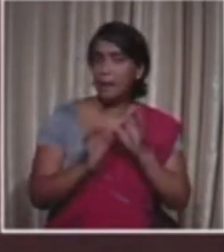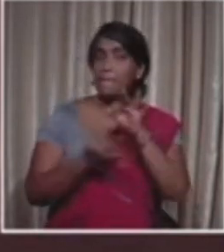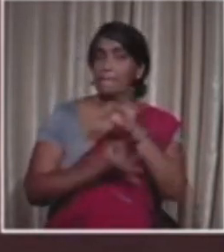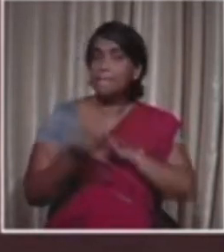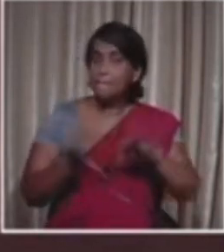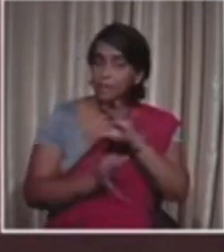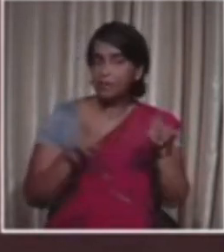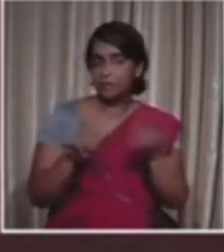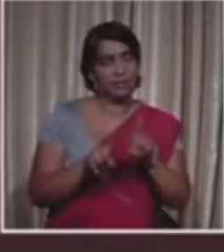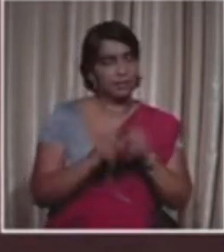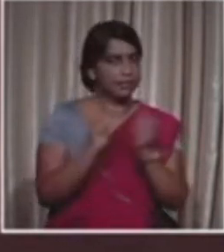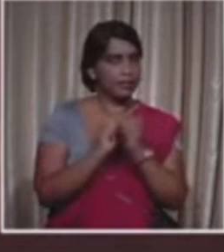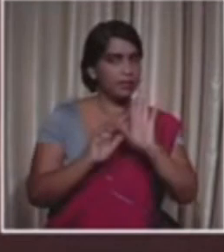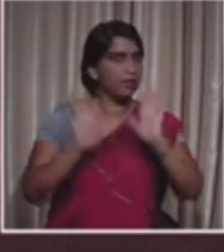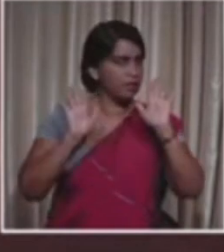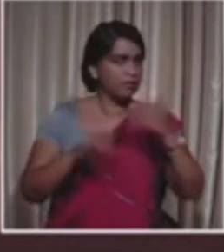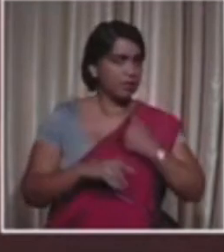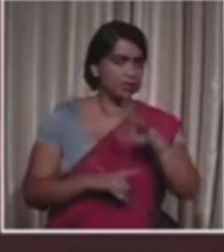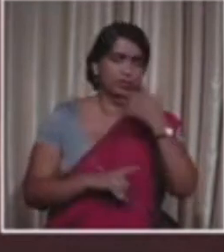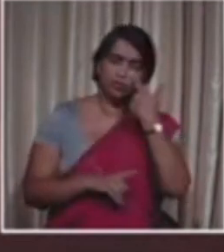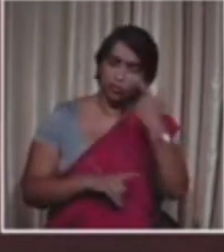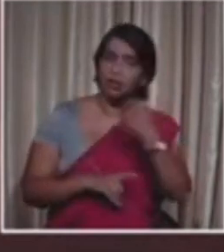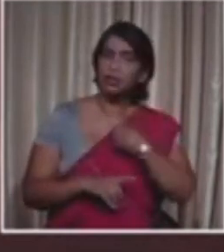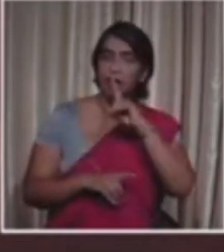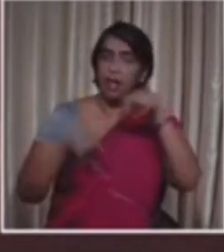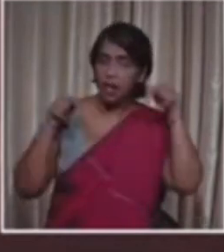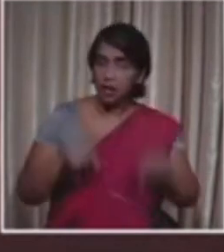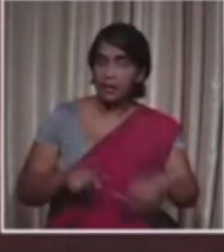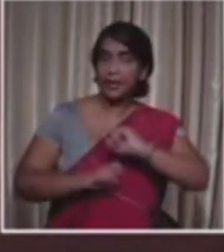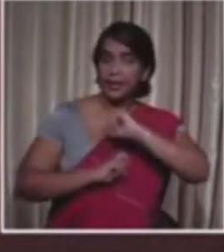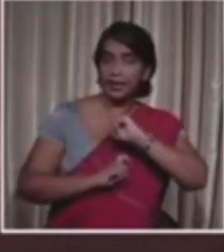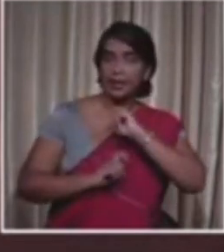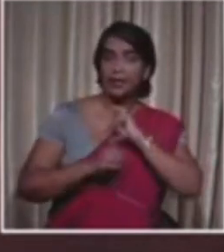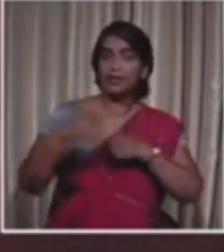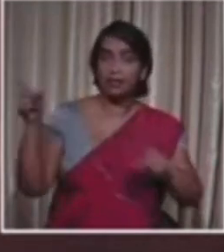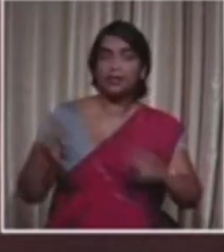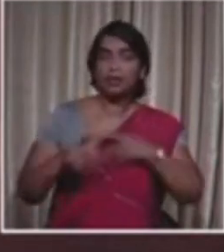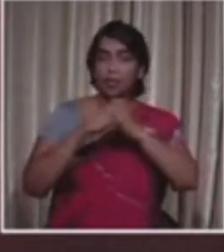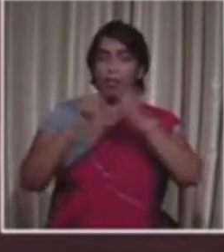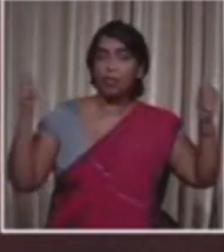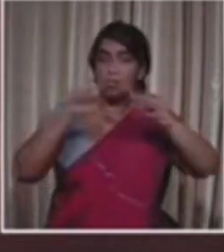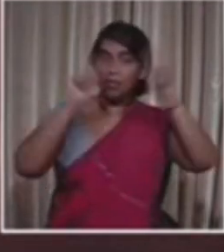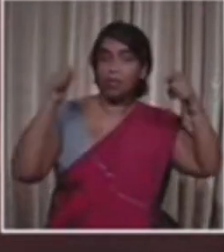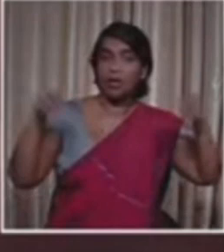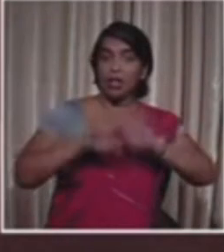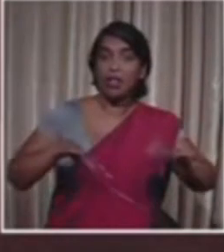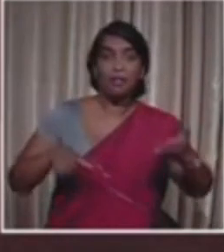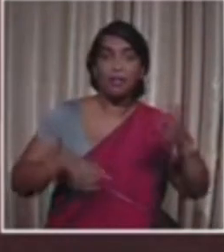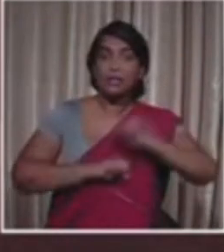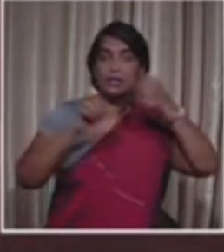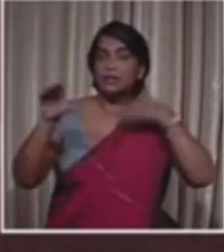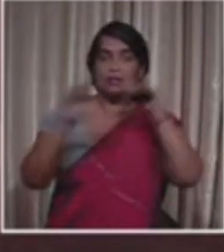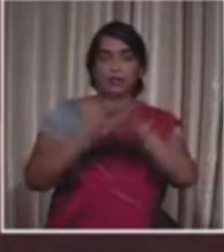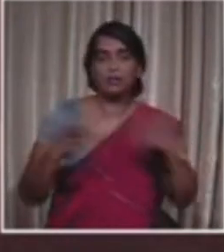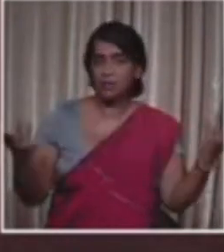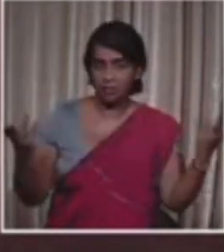ප්‍රජාතන්ත්‍රවාදී විදියට කටයුතු කරා හැබැයි මම කනගාටු වෙනවා අද මේ කෑ ගහන අය මේ බෝඩු සංගිනාගේ දරුවෝ යන්නේ නැහැ මෙව්වට කරුණා